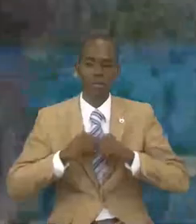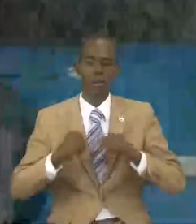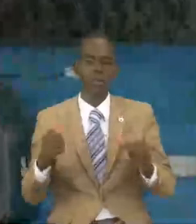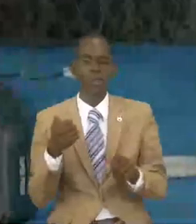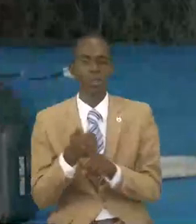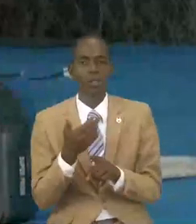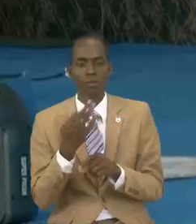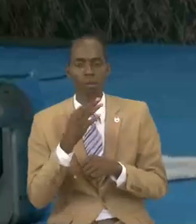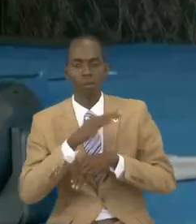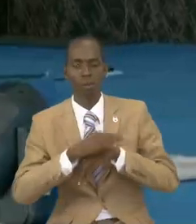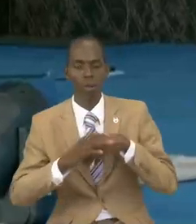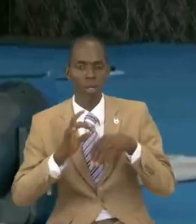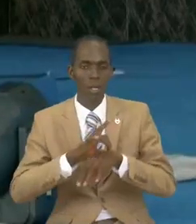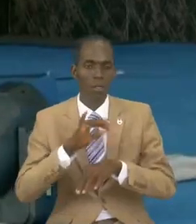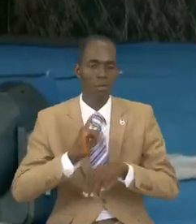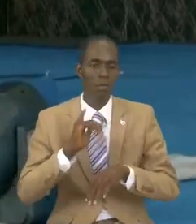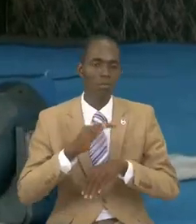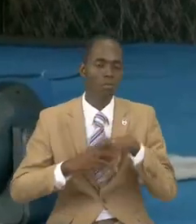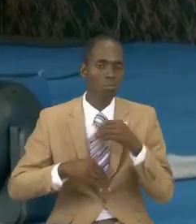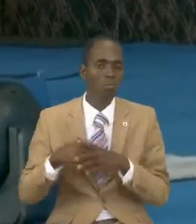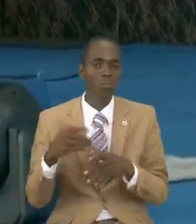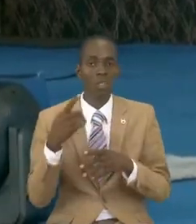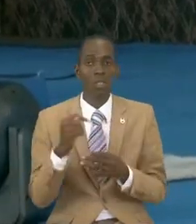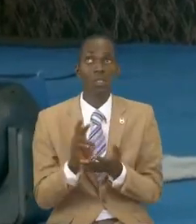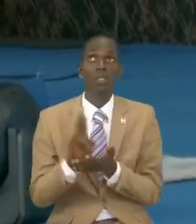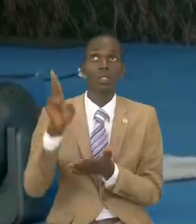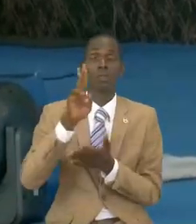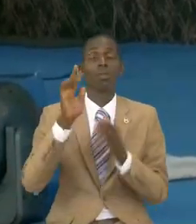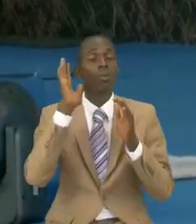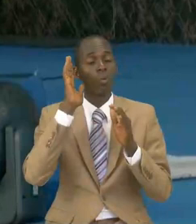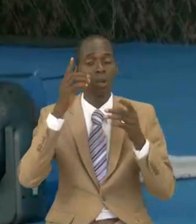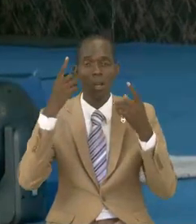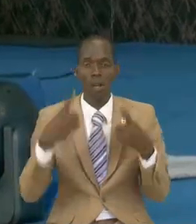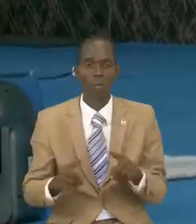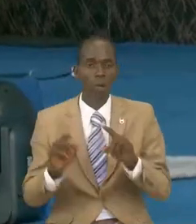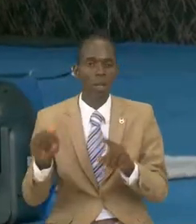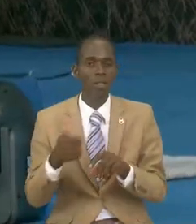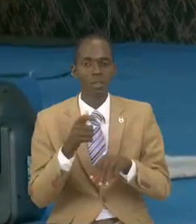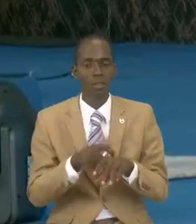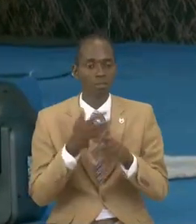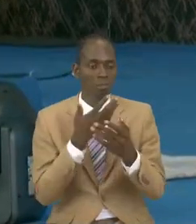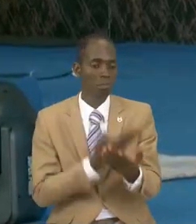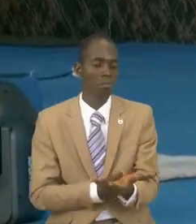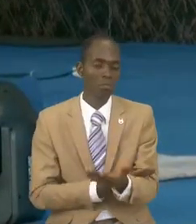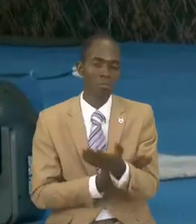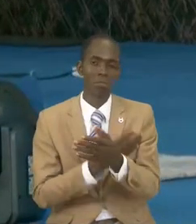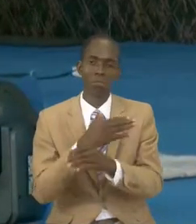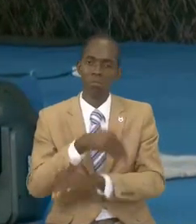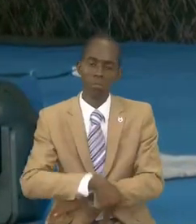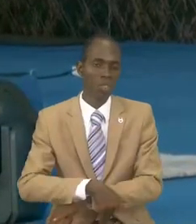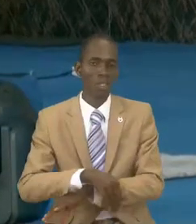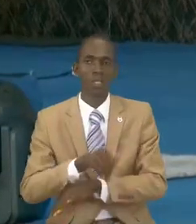à soi, de ces années de souffrance? L'enlèvement peut avoir lieu à tout moment, que ce soit le jour ou la